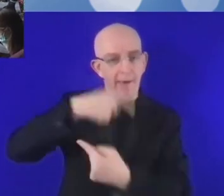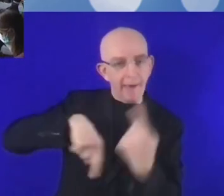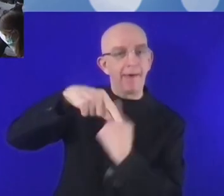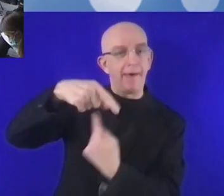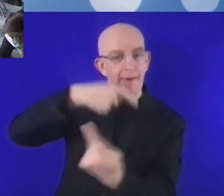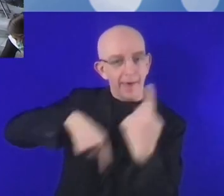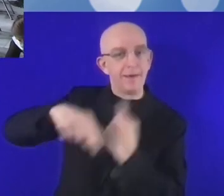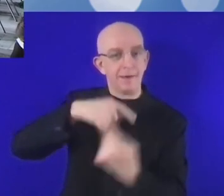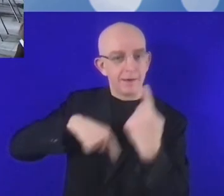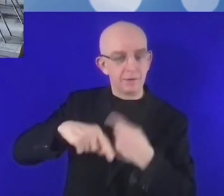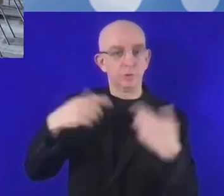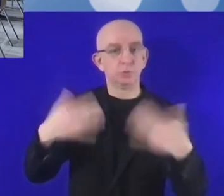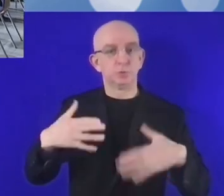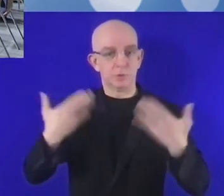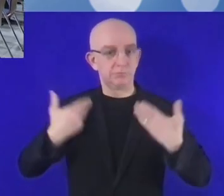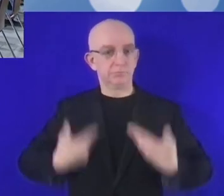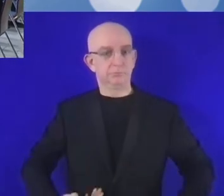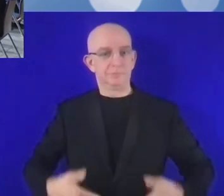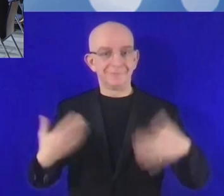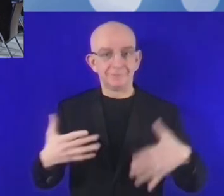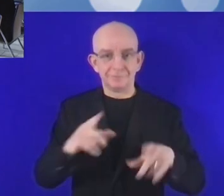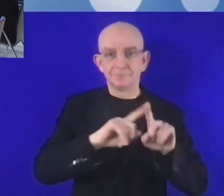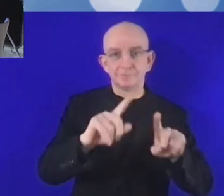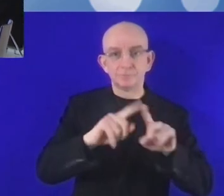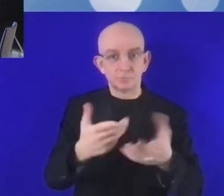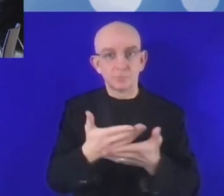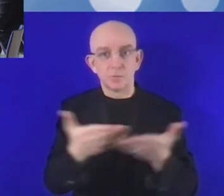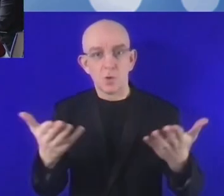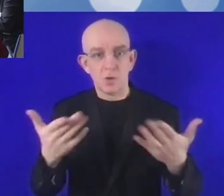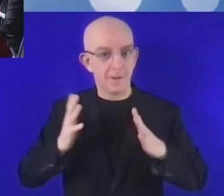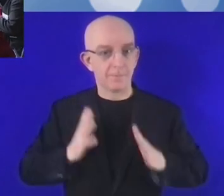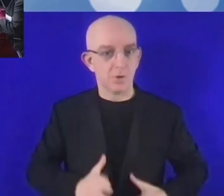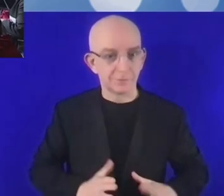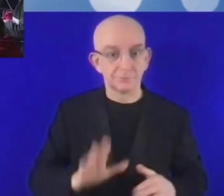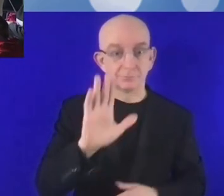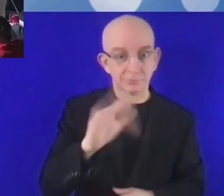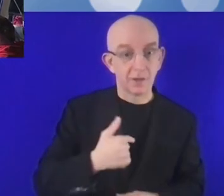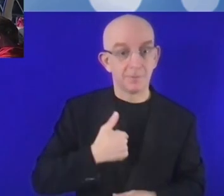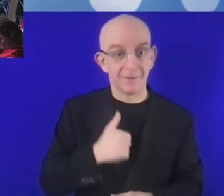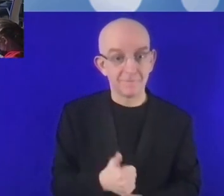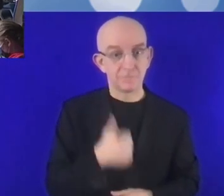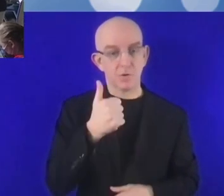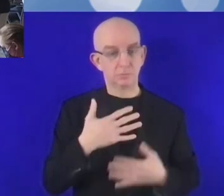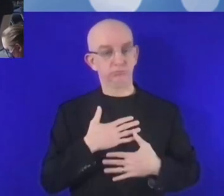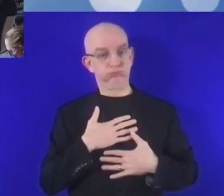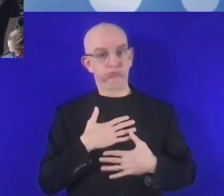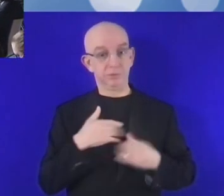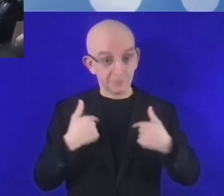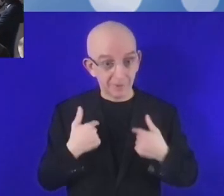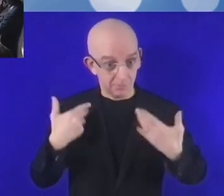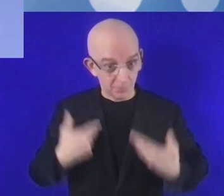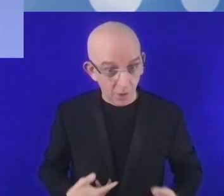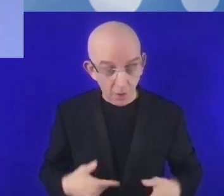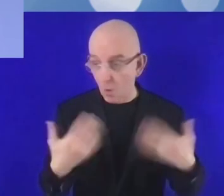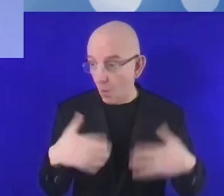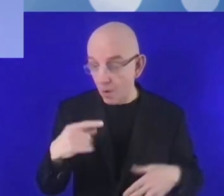接被周边的环境改变。我们一开始知道这个事